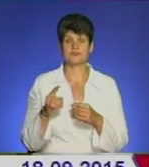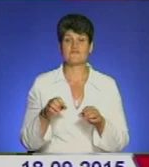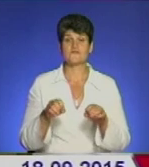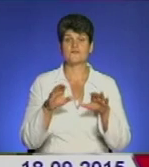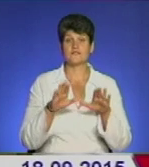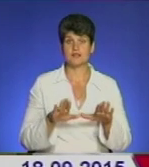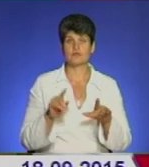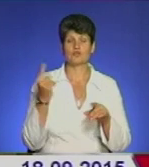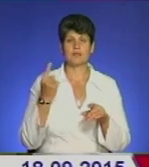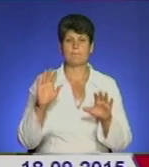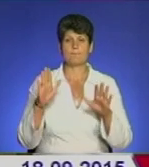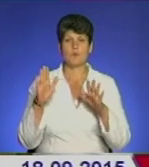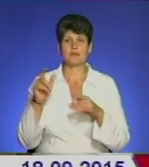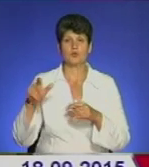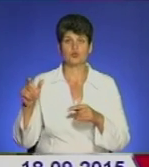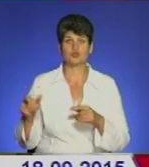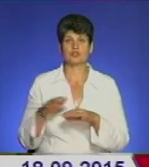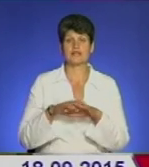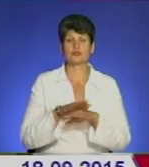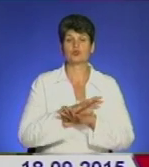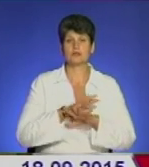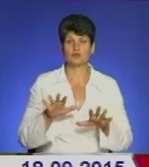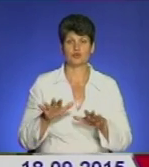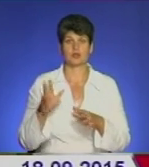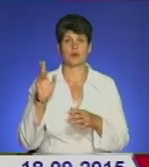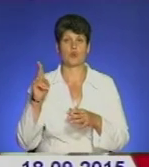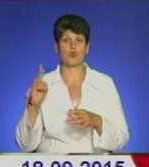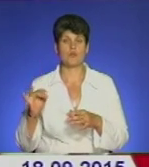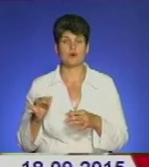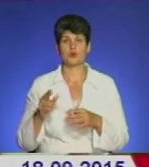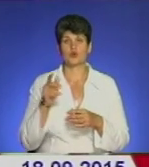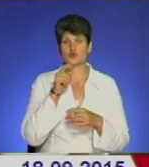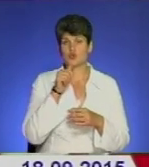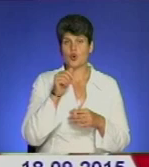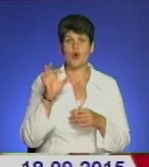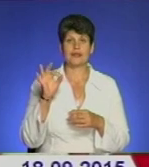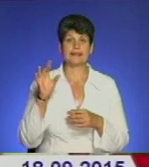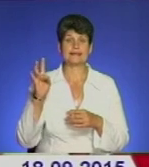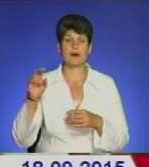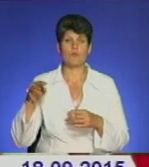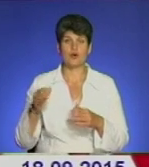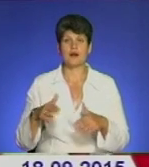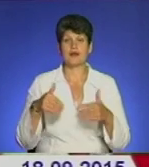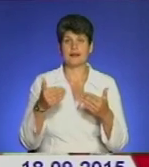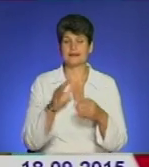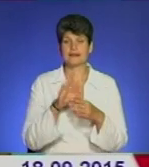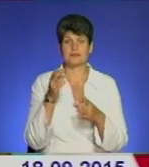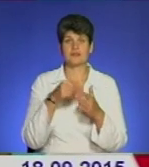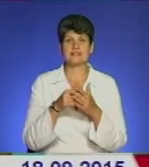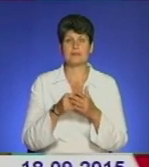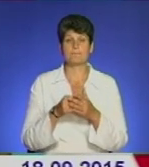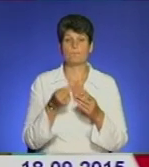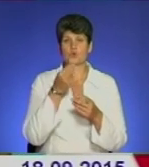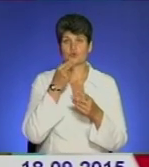вирішили одномоментно всі люди, що на ринку не буде ні круп, ні цукру. Олег Напора радить не піддаватися продуктовій